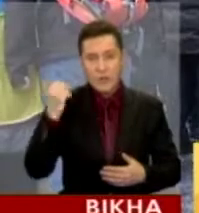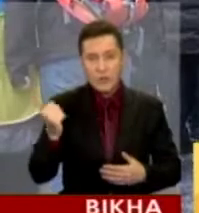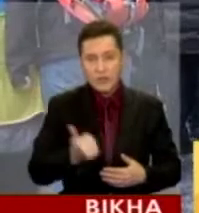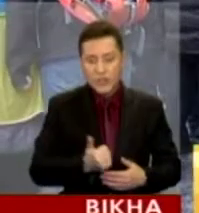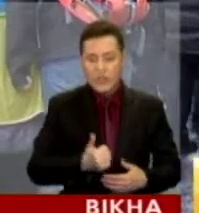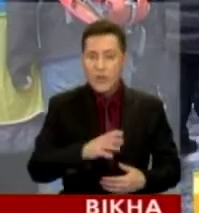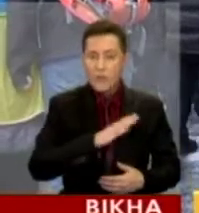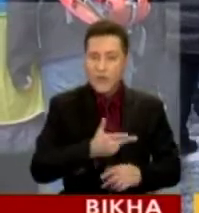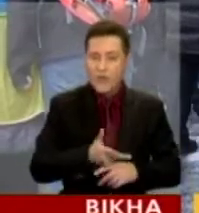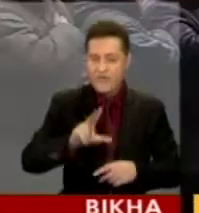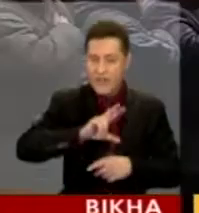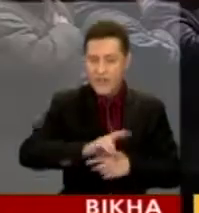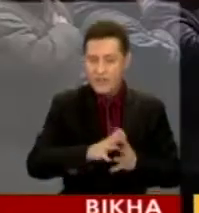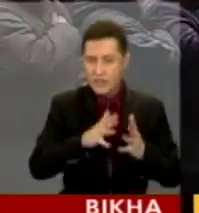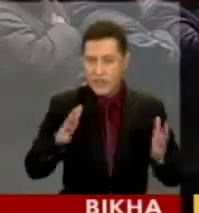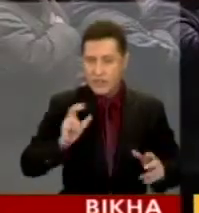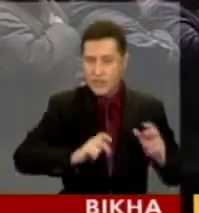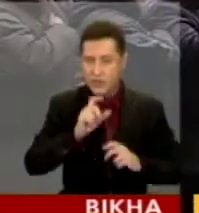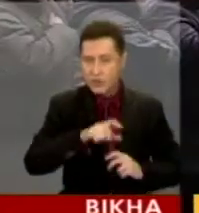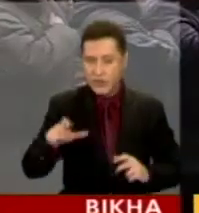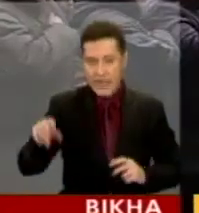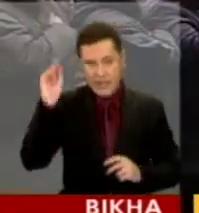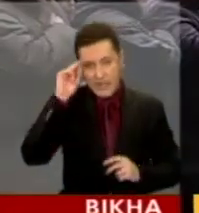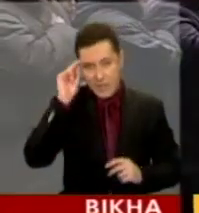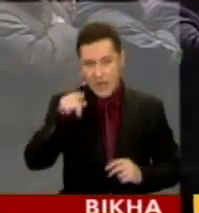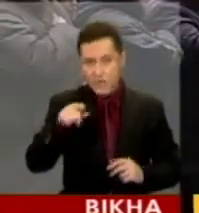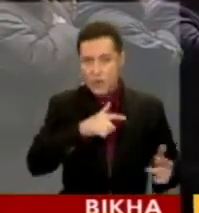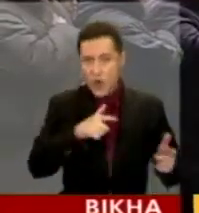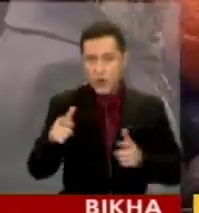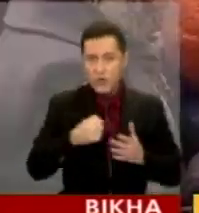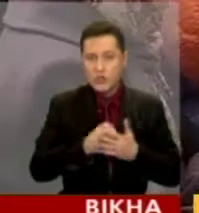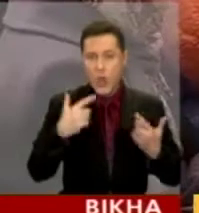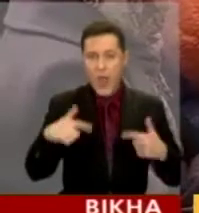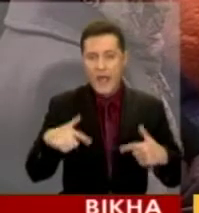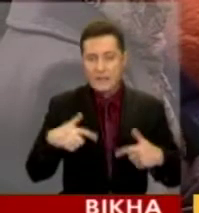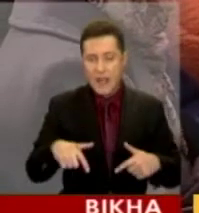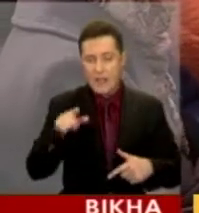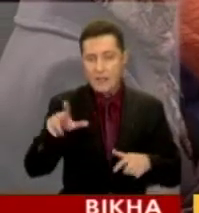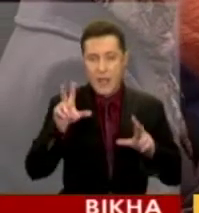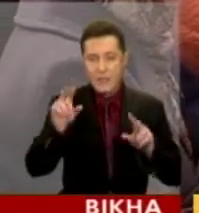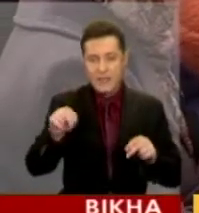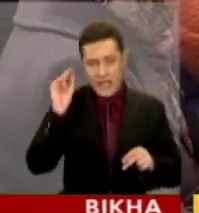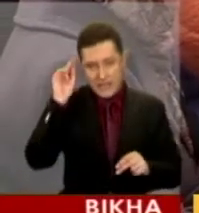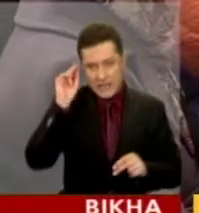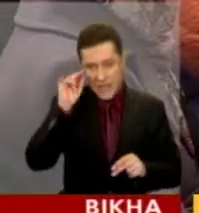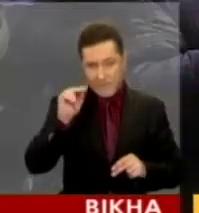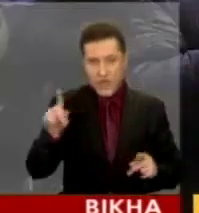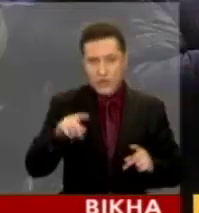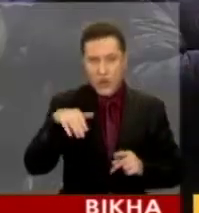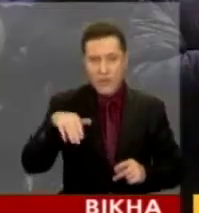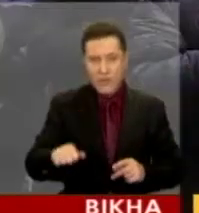їх було утричі більше. Студенти зараз на парах, вони готуються до екзаменів. Їм обіцяють навчання, що пропустили,